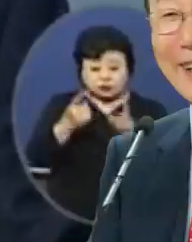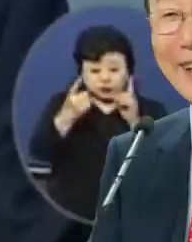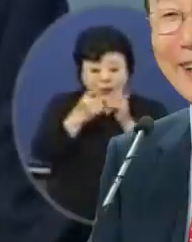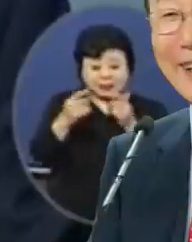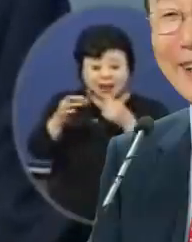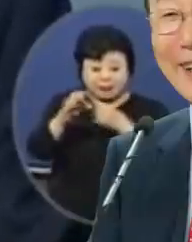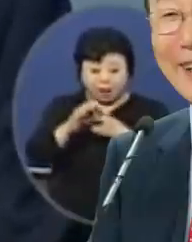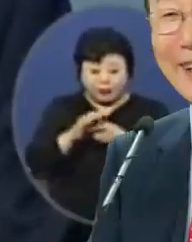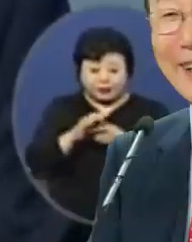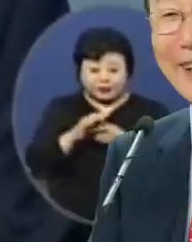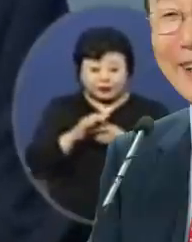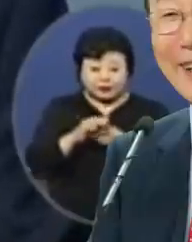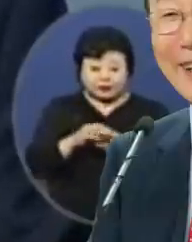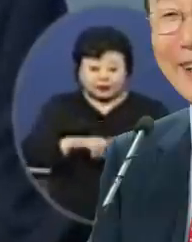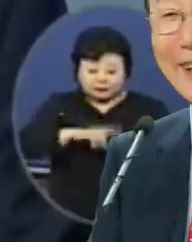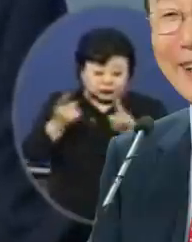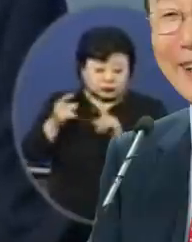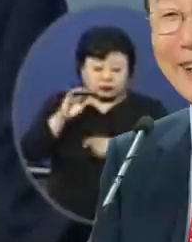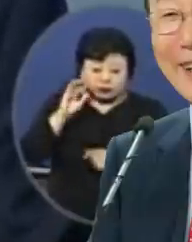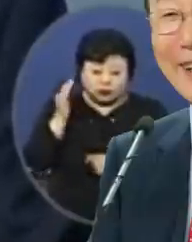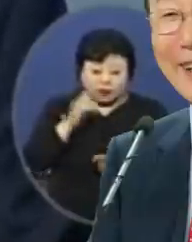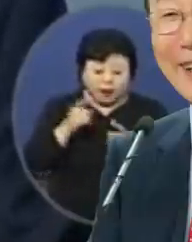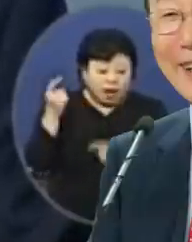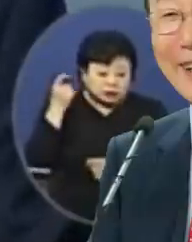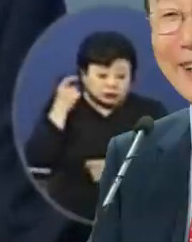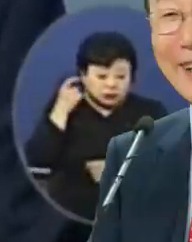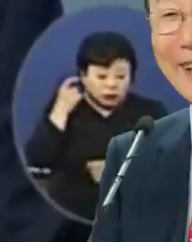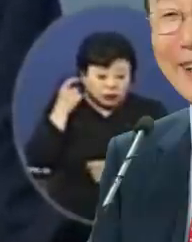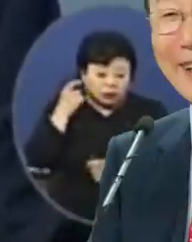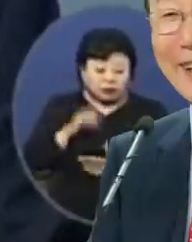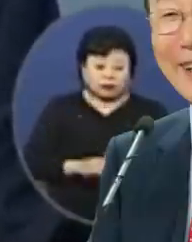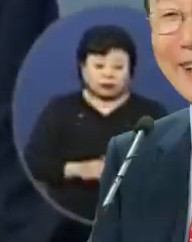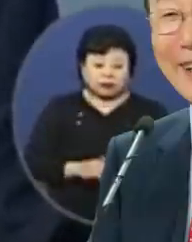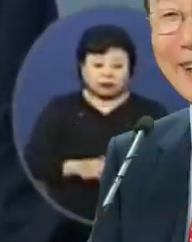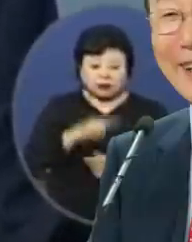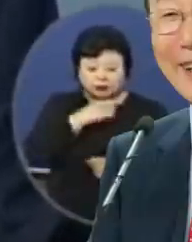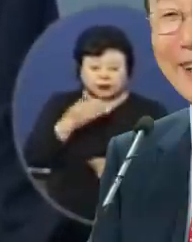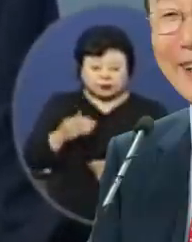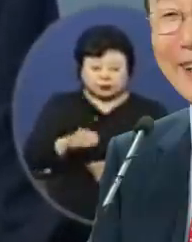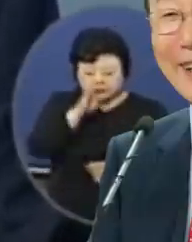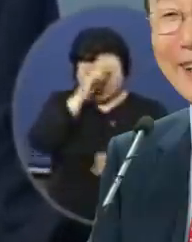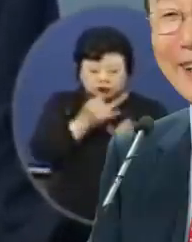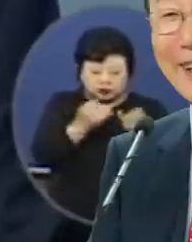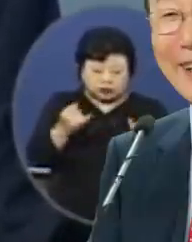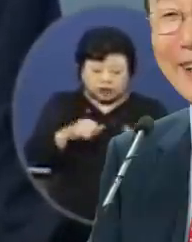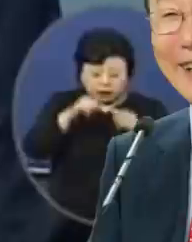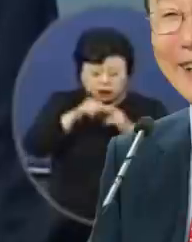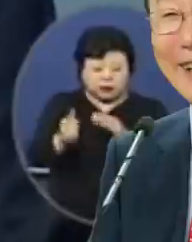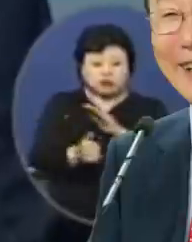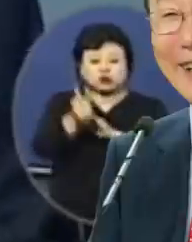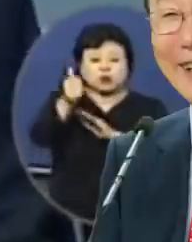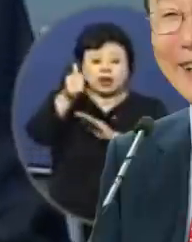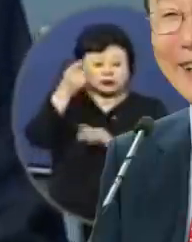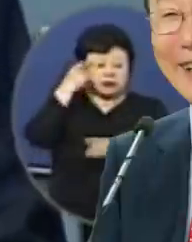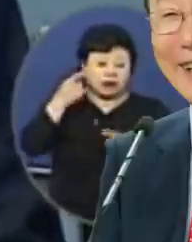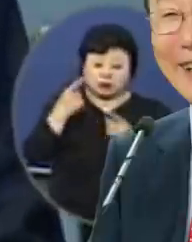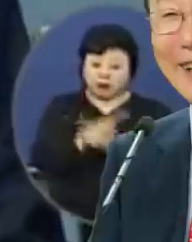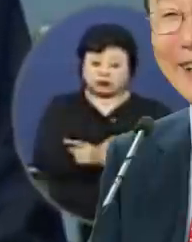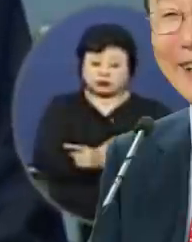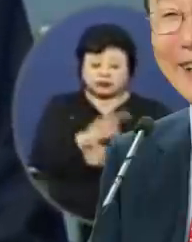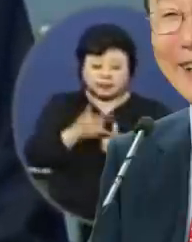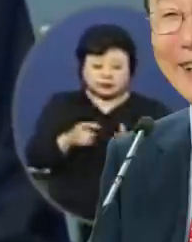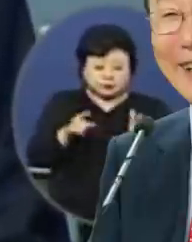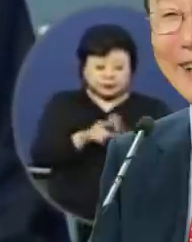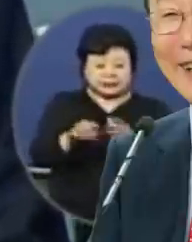만나면 살아난다는 이야기를 듣고 이 혈루병하는 여자는 절망에서 소망의 생각이 달랐습니다. 나도